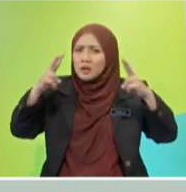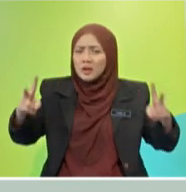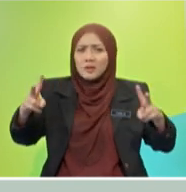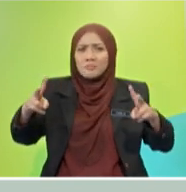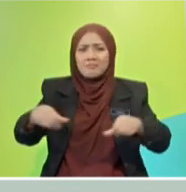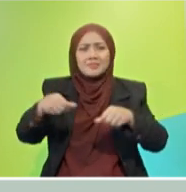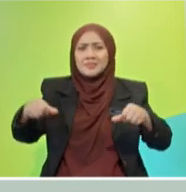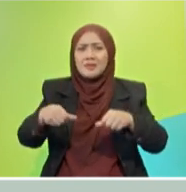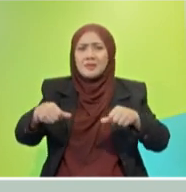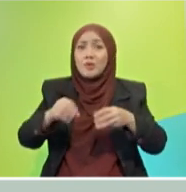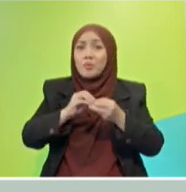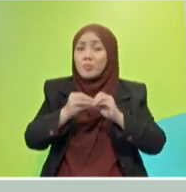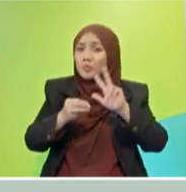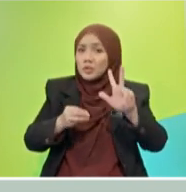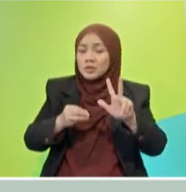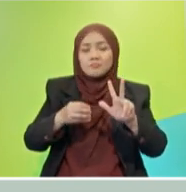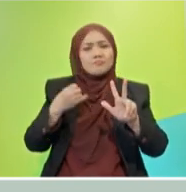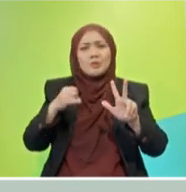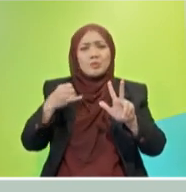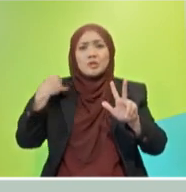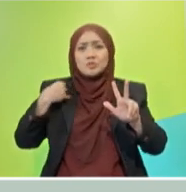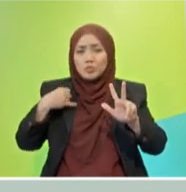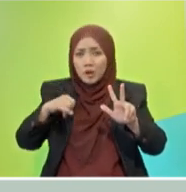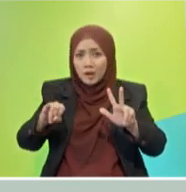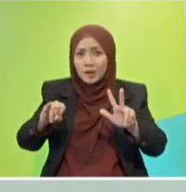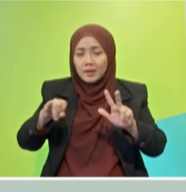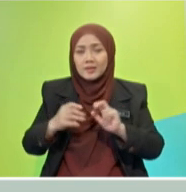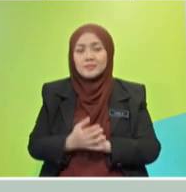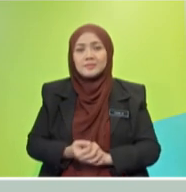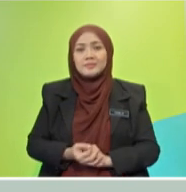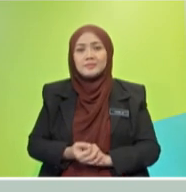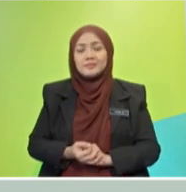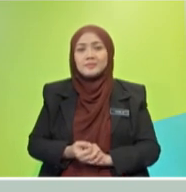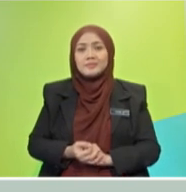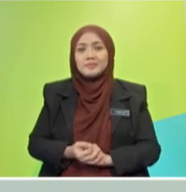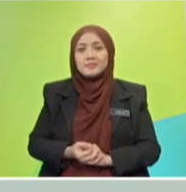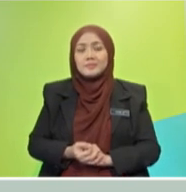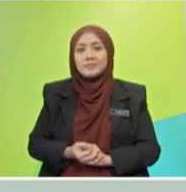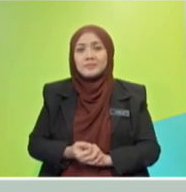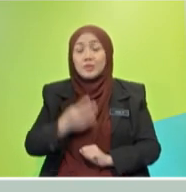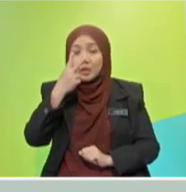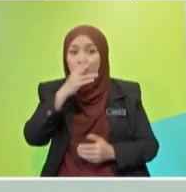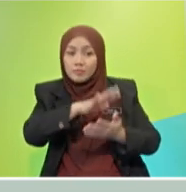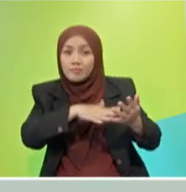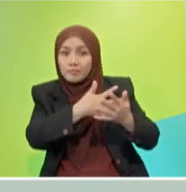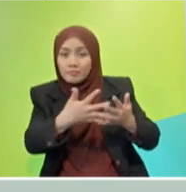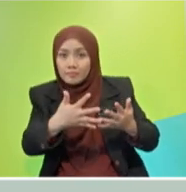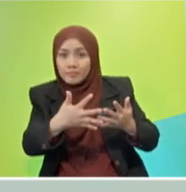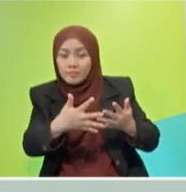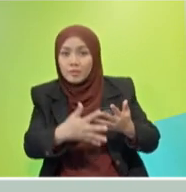boleh makan Oke nomor 2 Cata entes kematangan buah